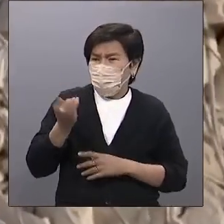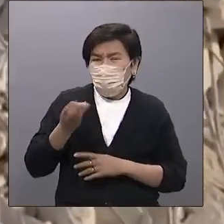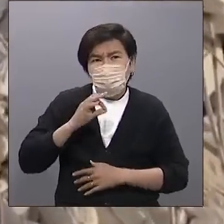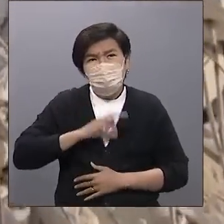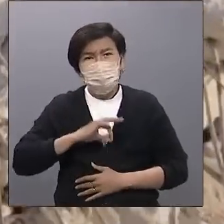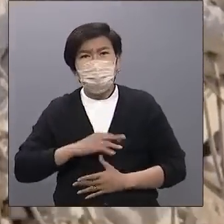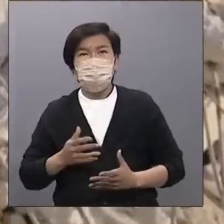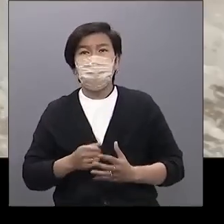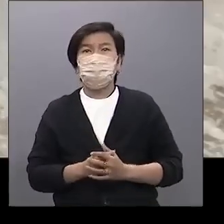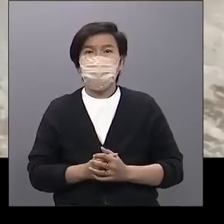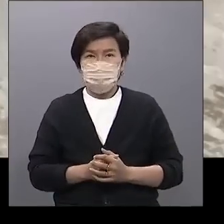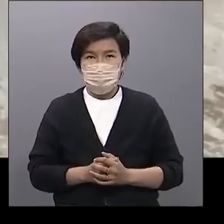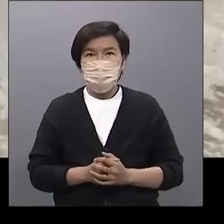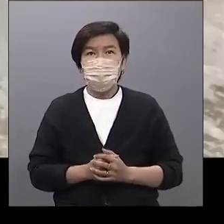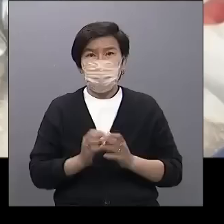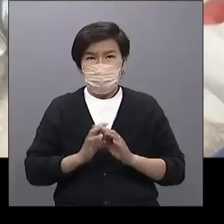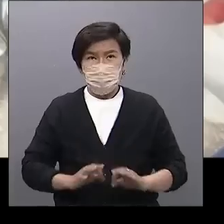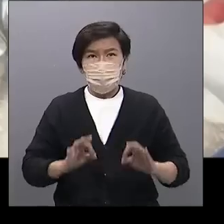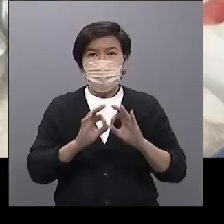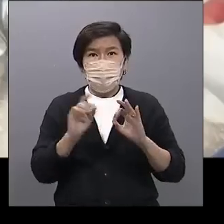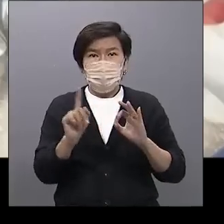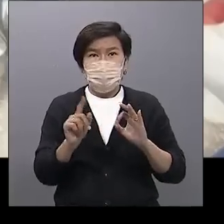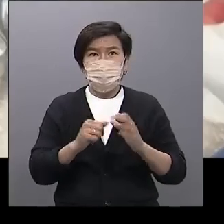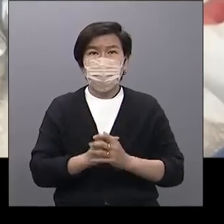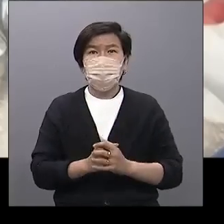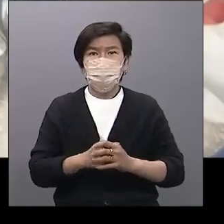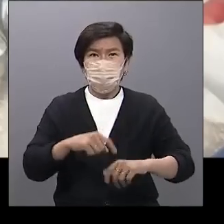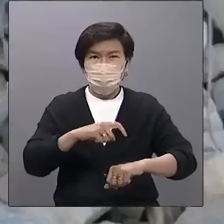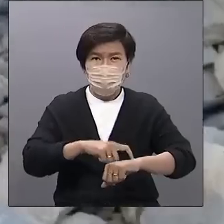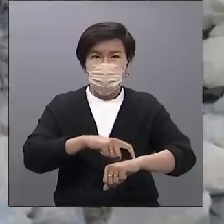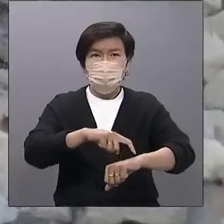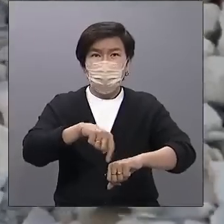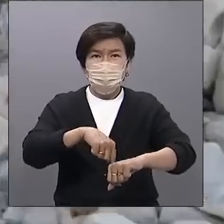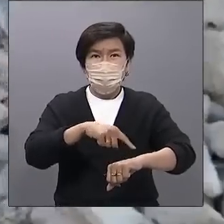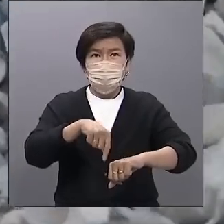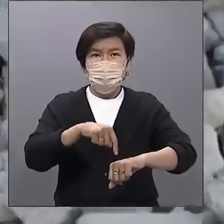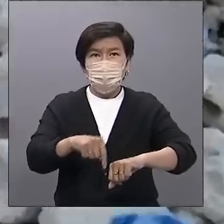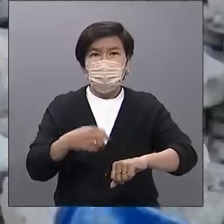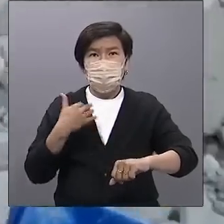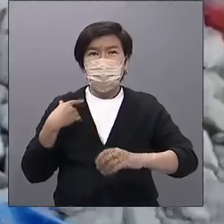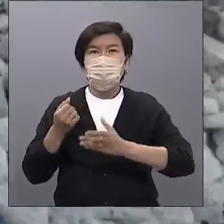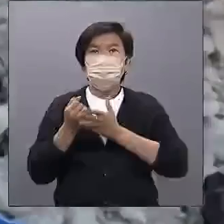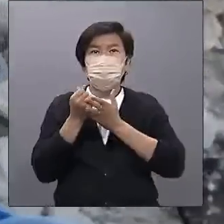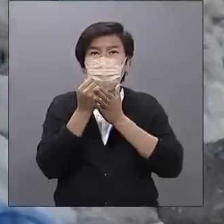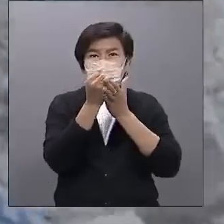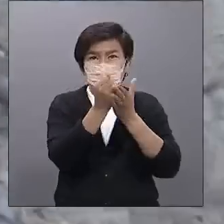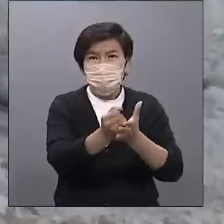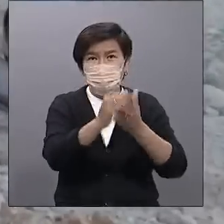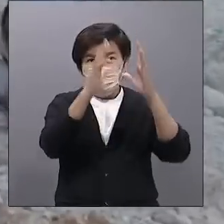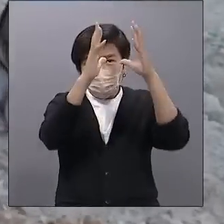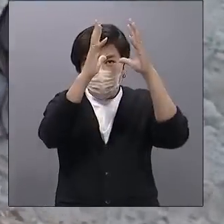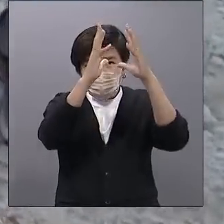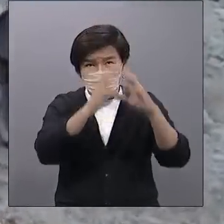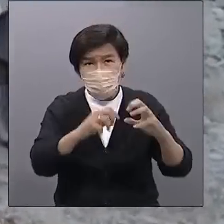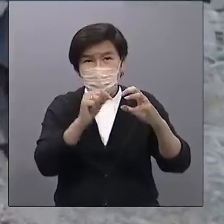ว่าทุกชีวิตมีความหมายจริงๆกับการที่เวลาผ่านไปและยังคงรอความช่วยเหลือเหลืออยู่ที่ใต้ซากปรักหักพัง